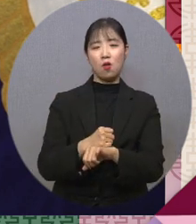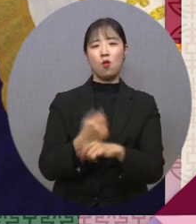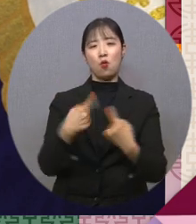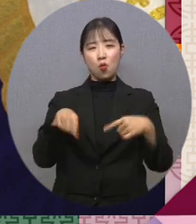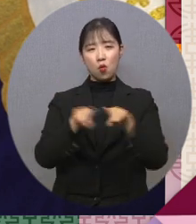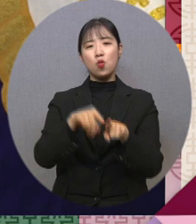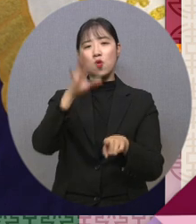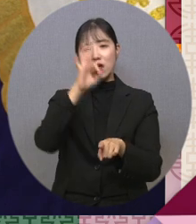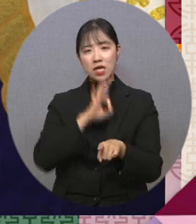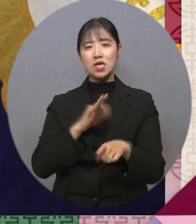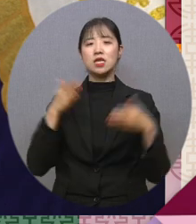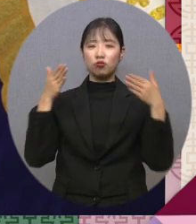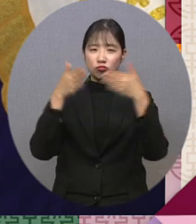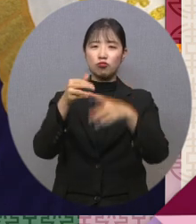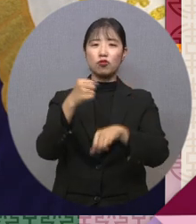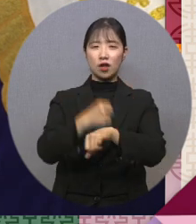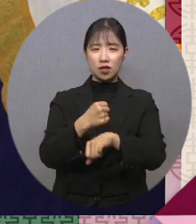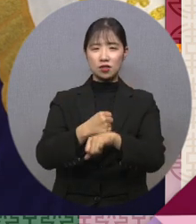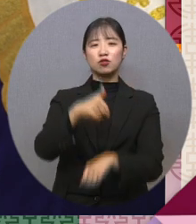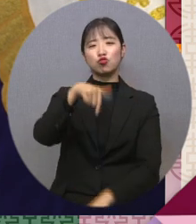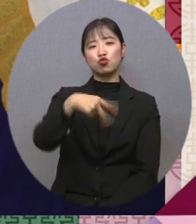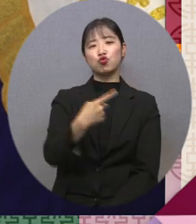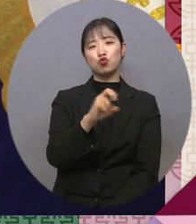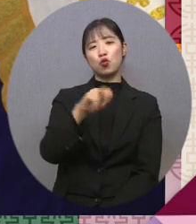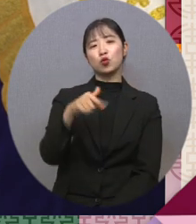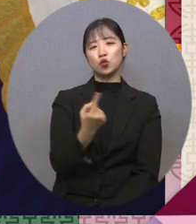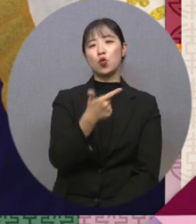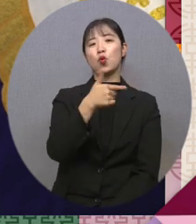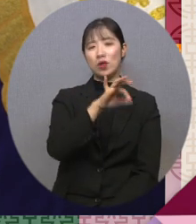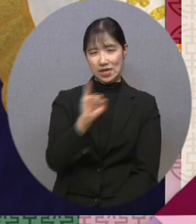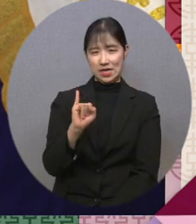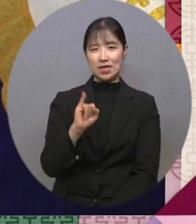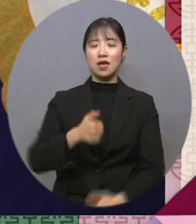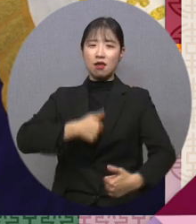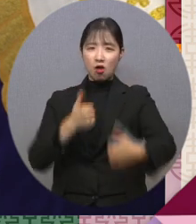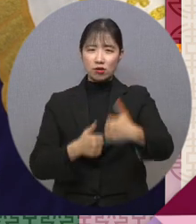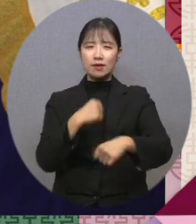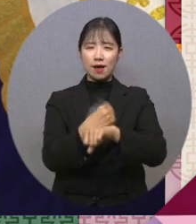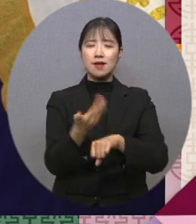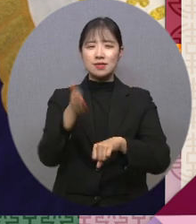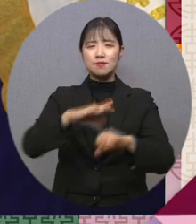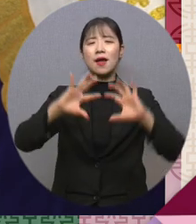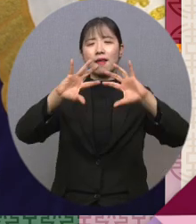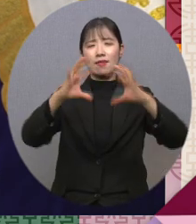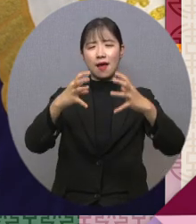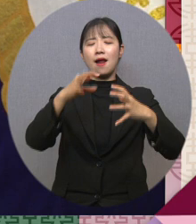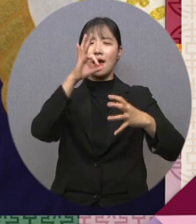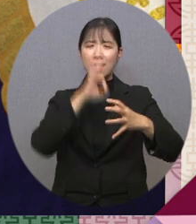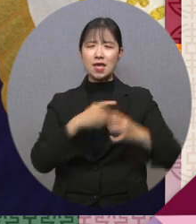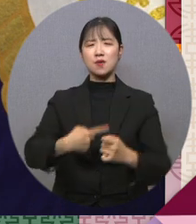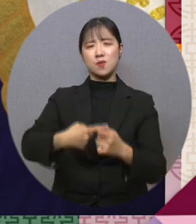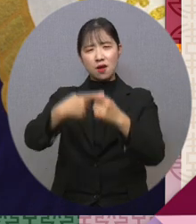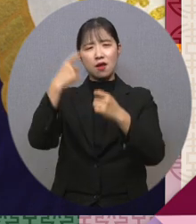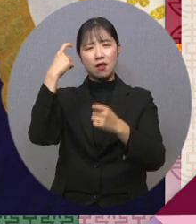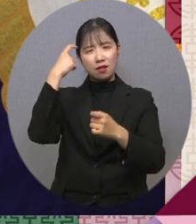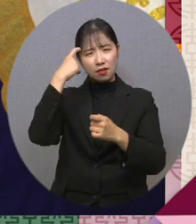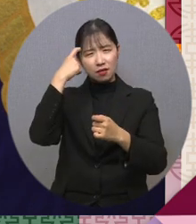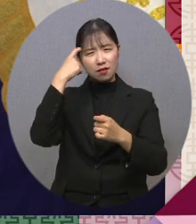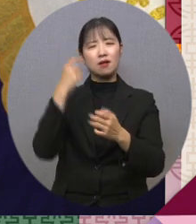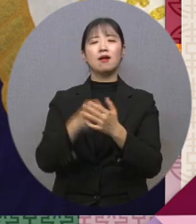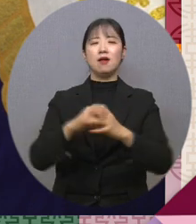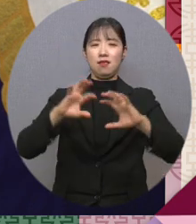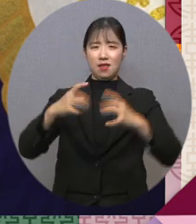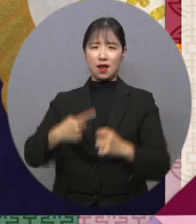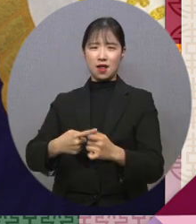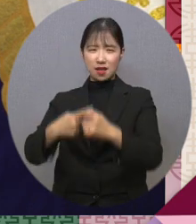이익을 추구하는 구동존이, 경쟁하되 나라 이익을 먼저 생각하는 선국 후